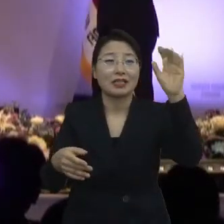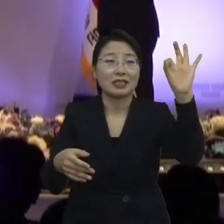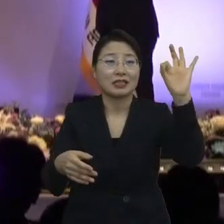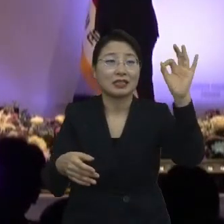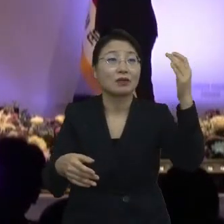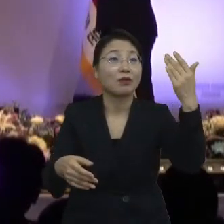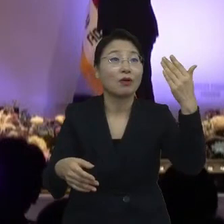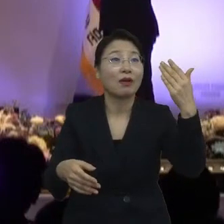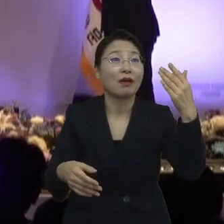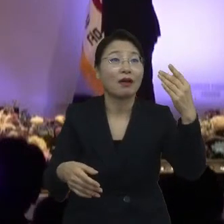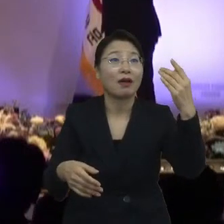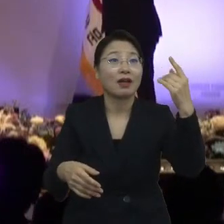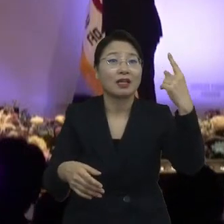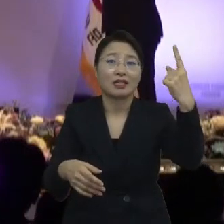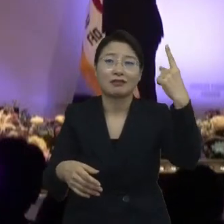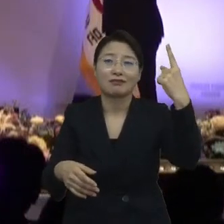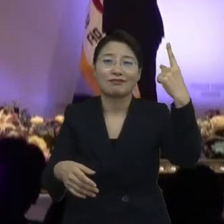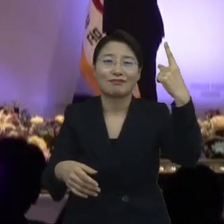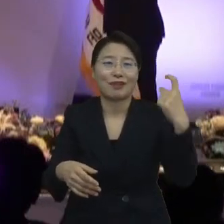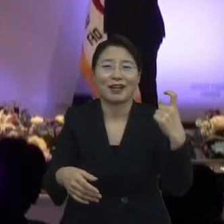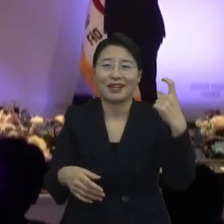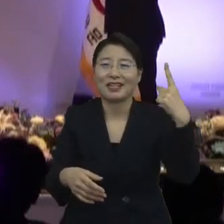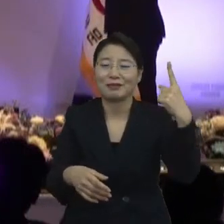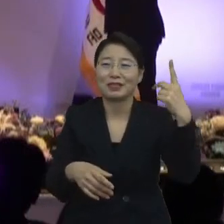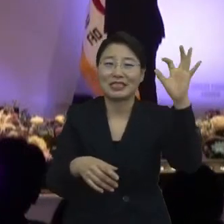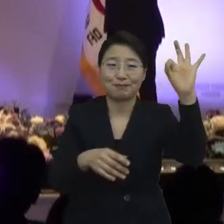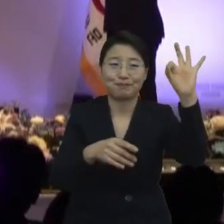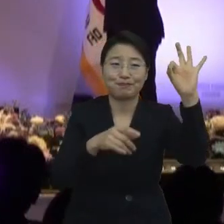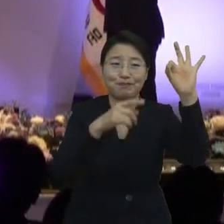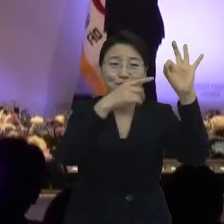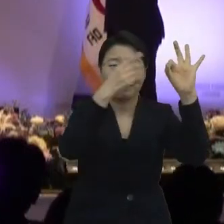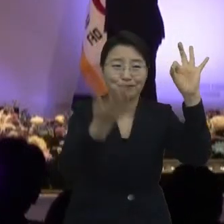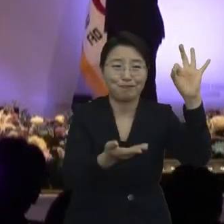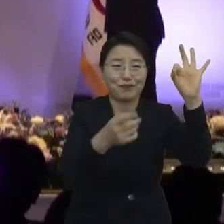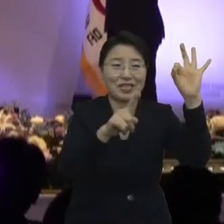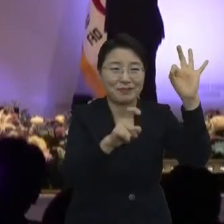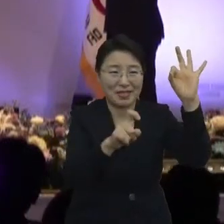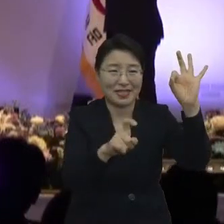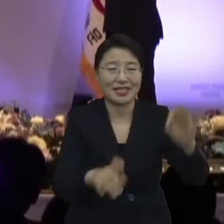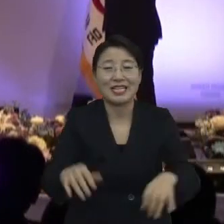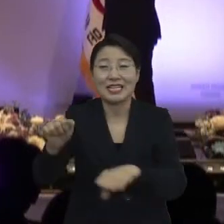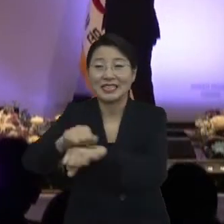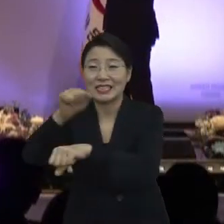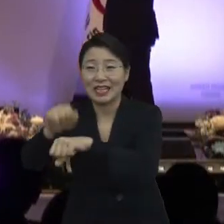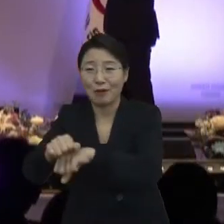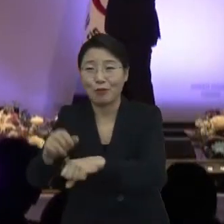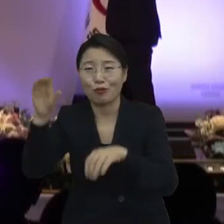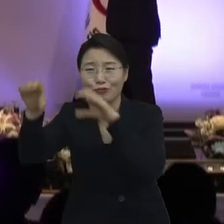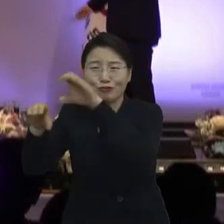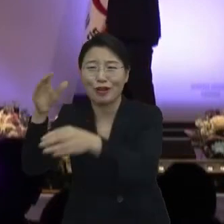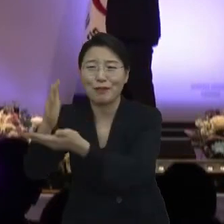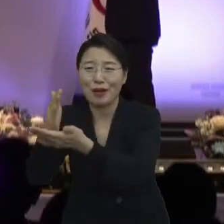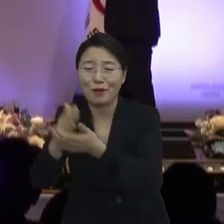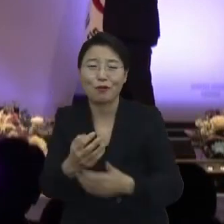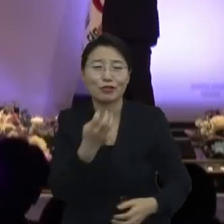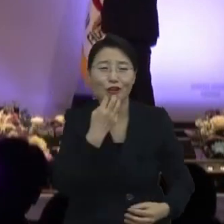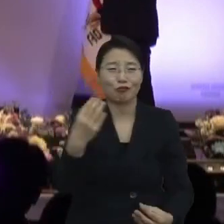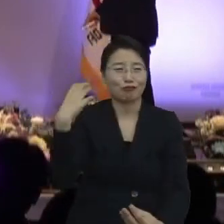치고 올라왔습니다. 이제 호탈 홍콩 기업들이 싱가포르로 안 가고 서울로 오도록 만들겠다 하는 게 서울의 목표고요.